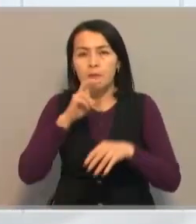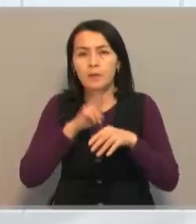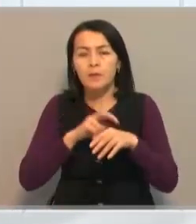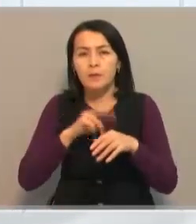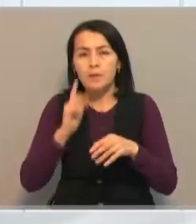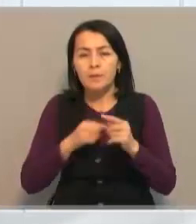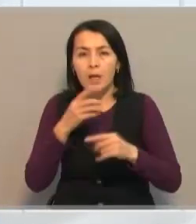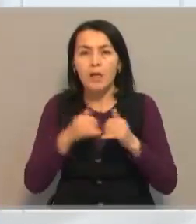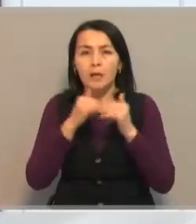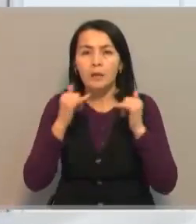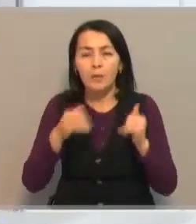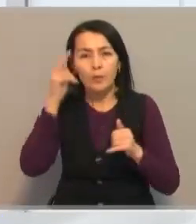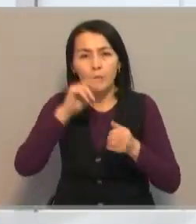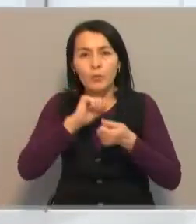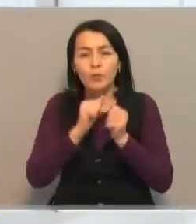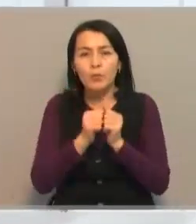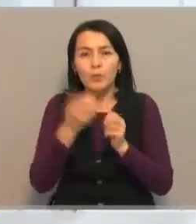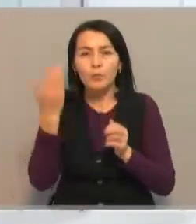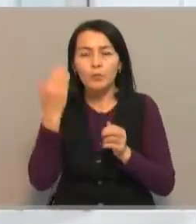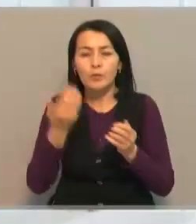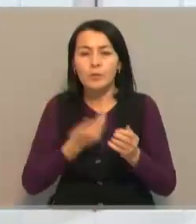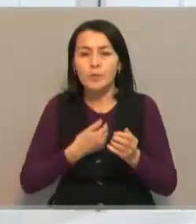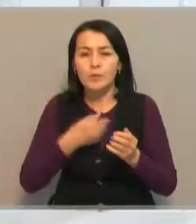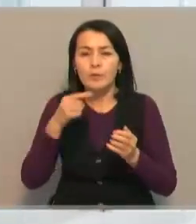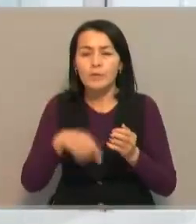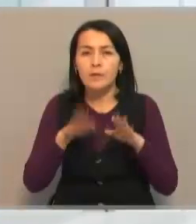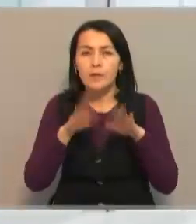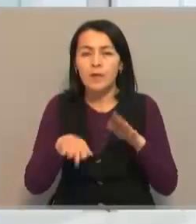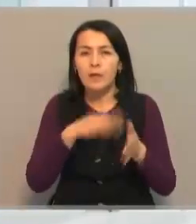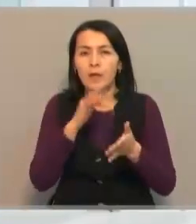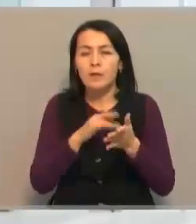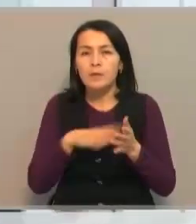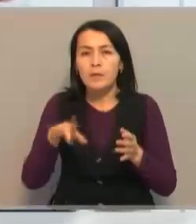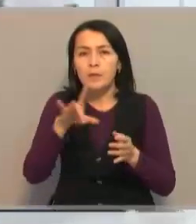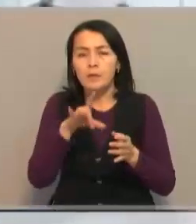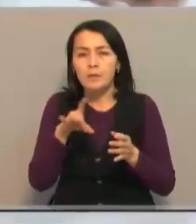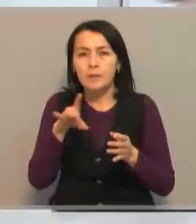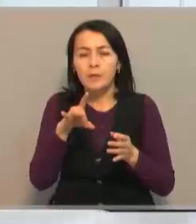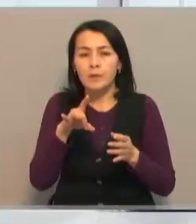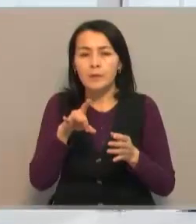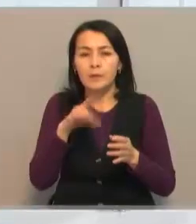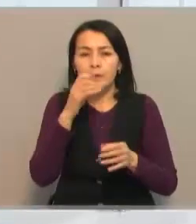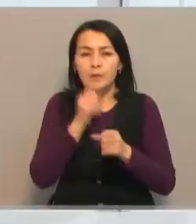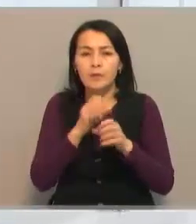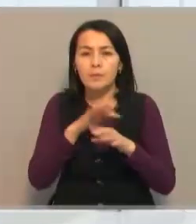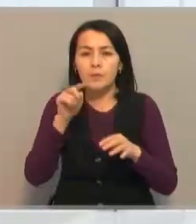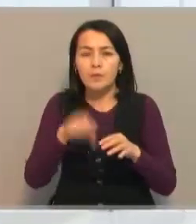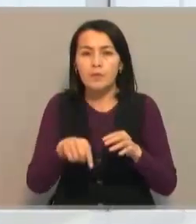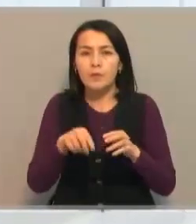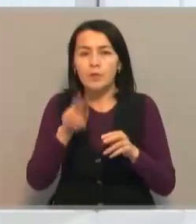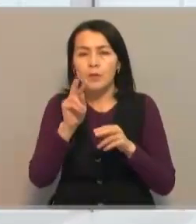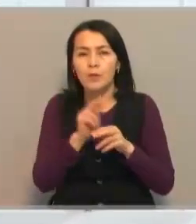дәрігерлердің шеберлігін арттыру. Мұндай жаңа бұрын соңды біздің тек қана қаламыз емес, республика деңгейінде жасалынбайтын осындай